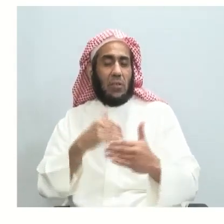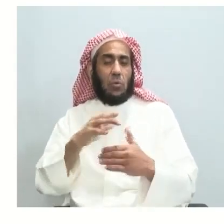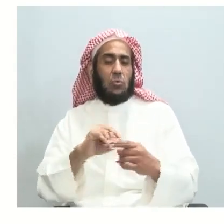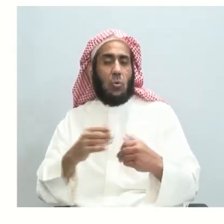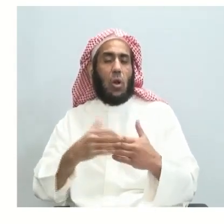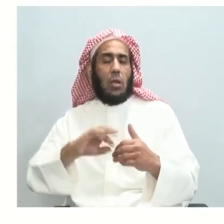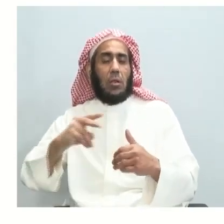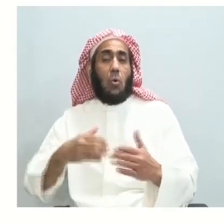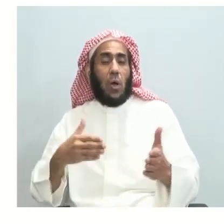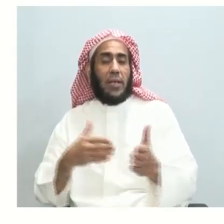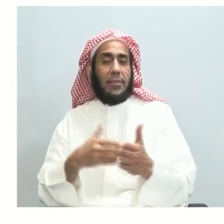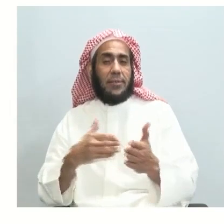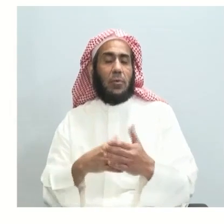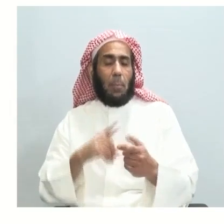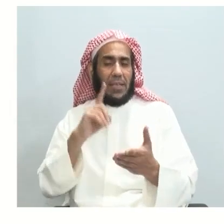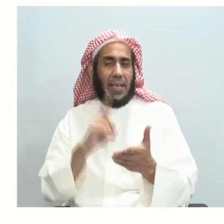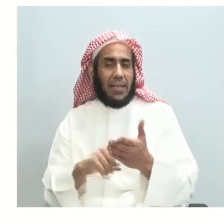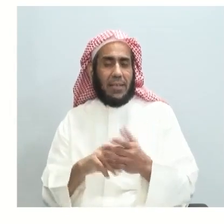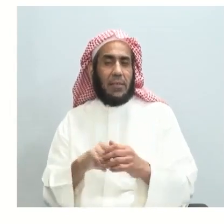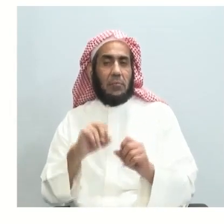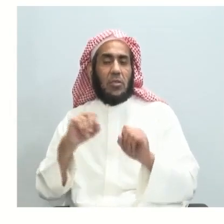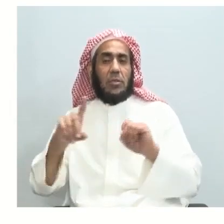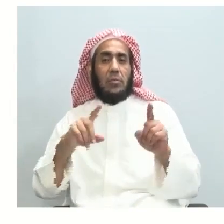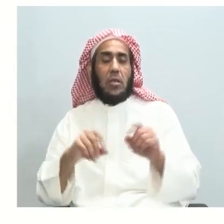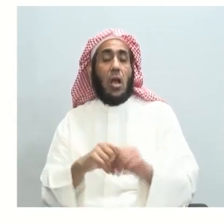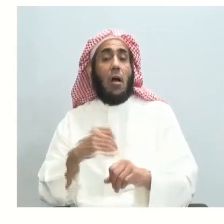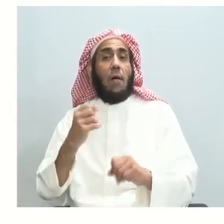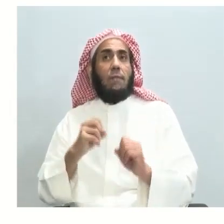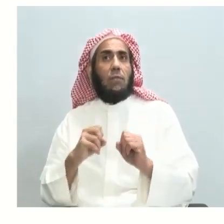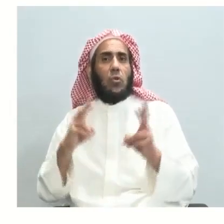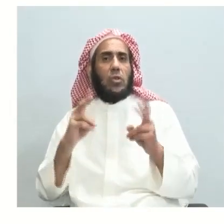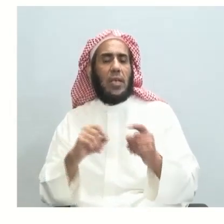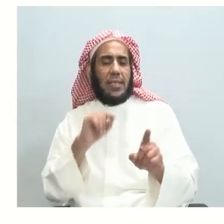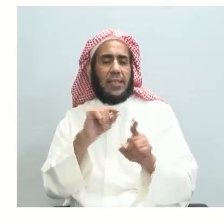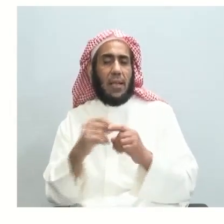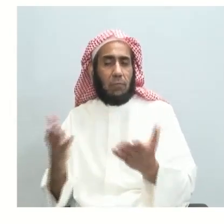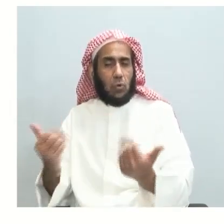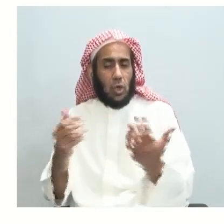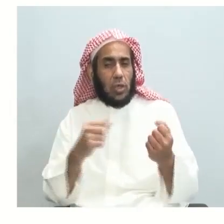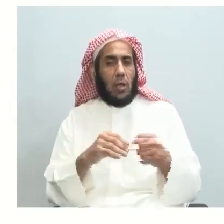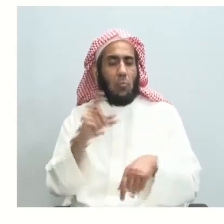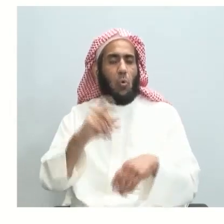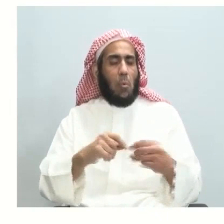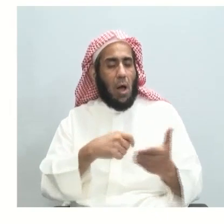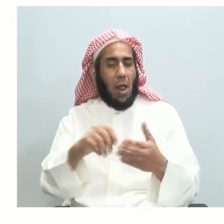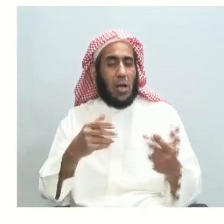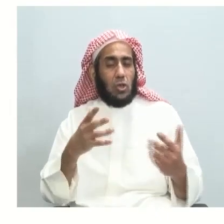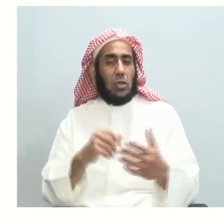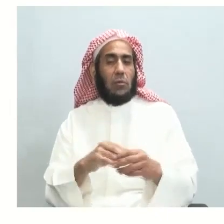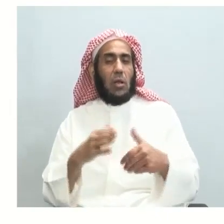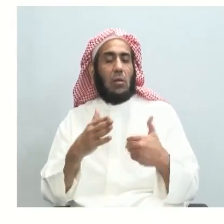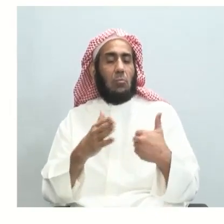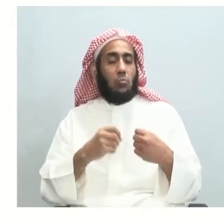والخدمات واخيرا وبالتاكيد منصات هي فرصه لاستهداف واستقطاب عملاء جدد فيما يتعلق في منتجات